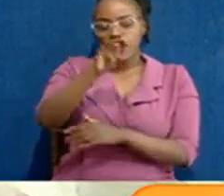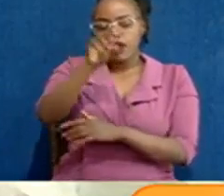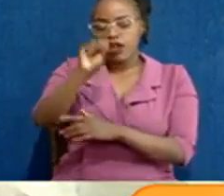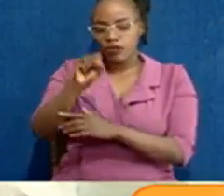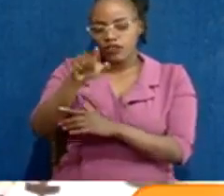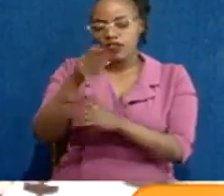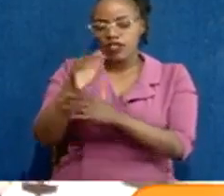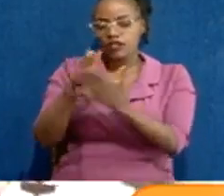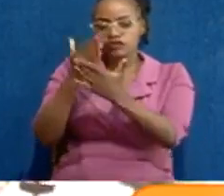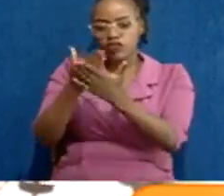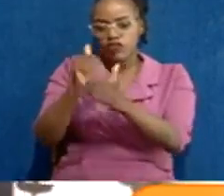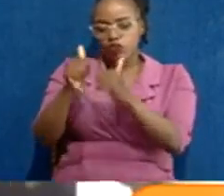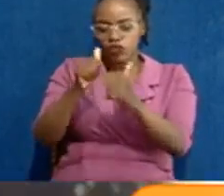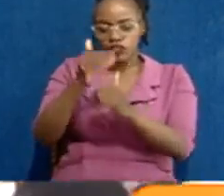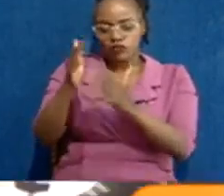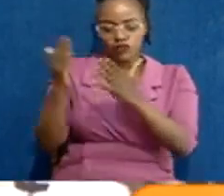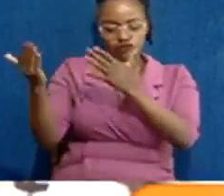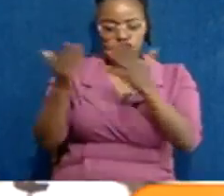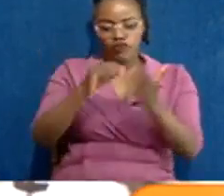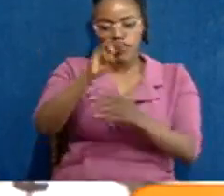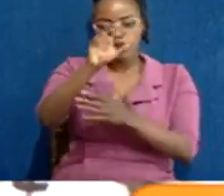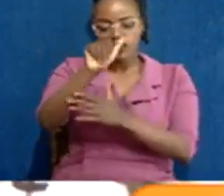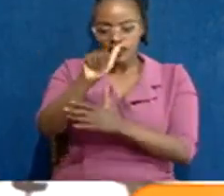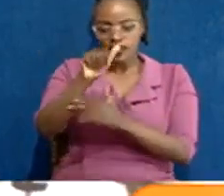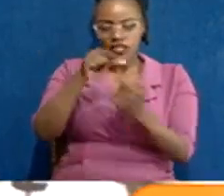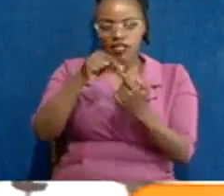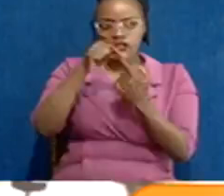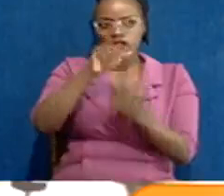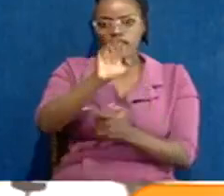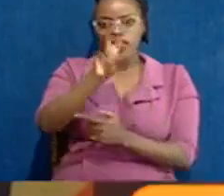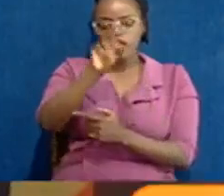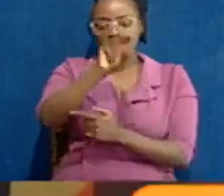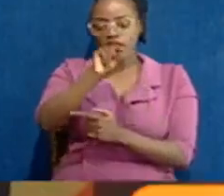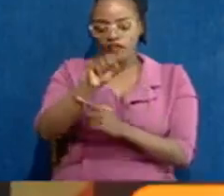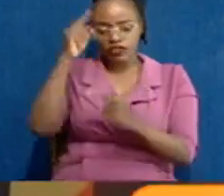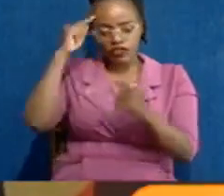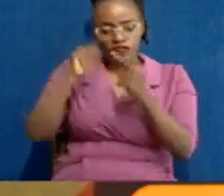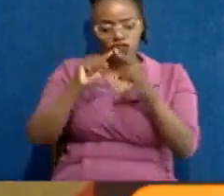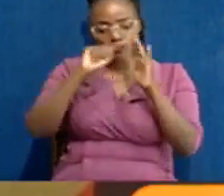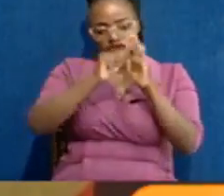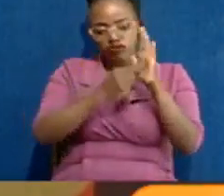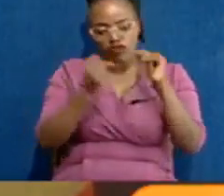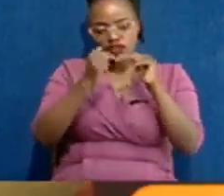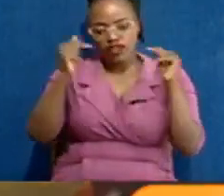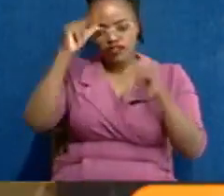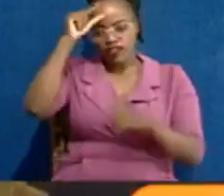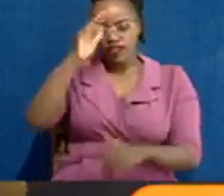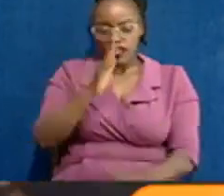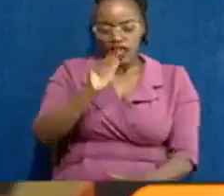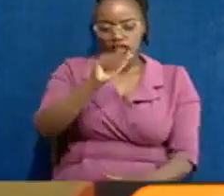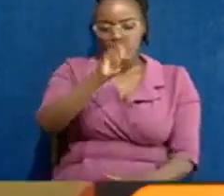hiyo iliwasilishwa bungeni na mwakilishi wadi maalum Evans Matunda, iliorodhesha madai kadhaa dhidi ya gavana